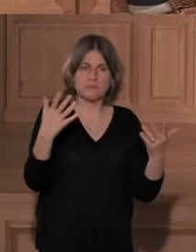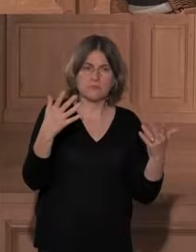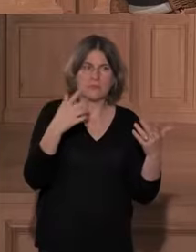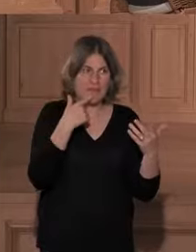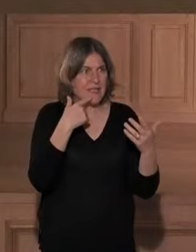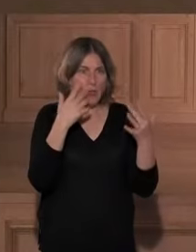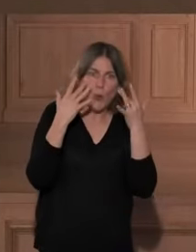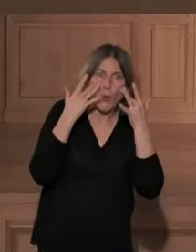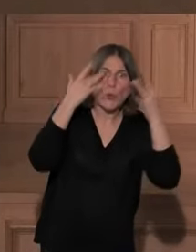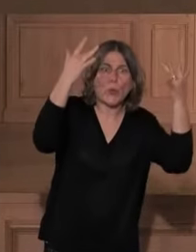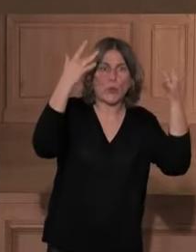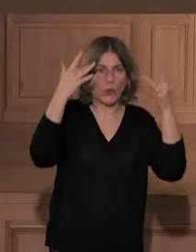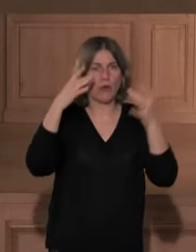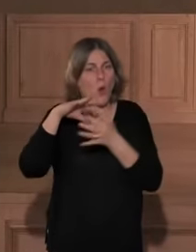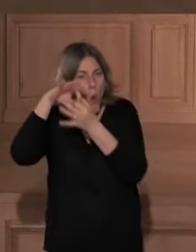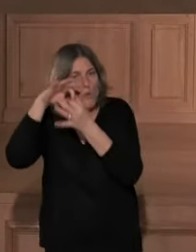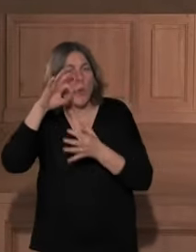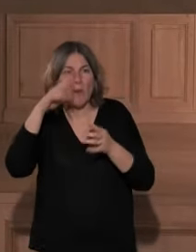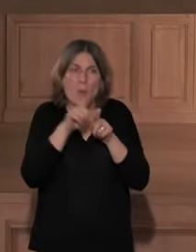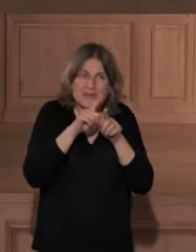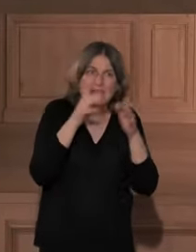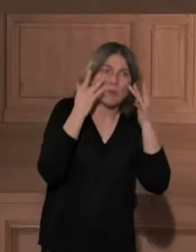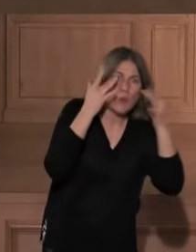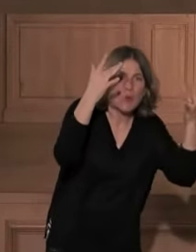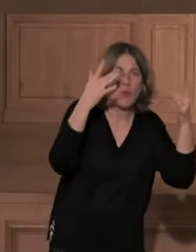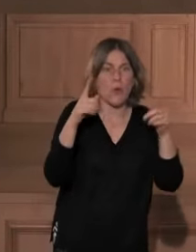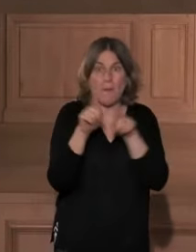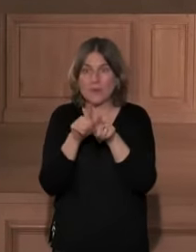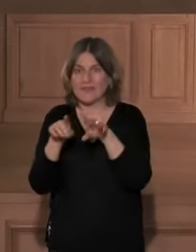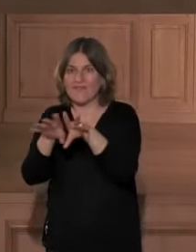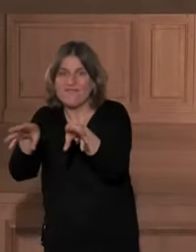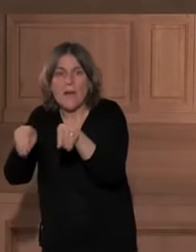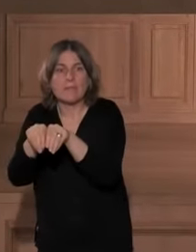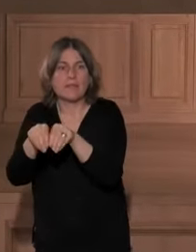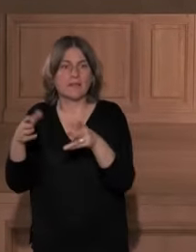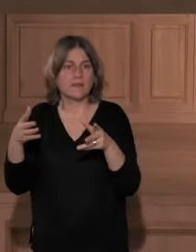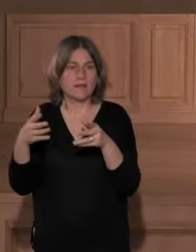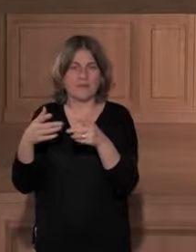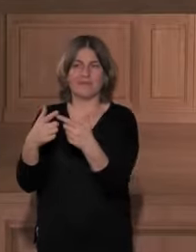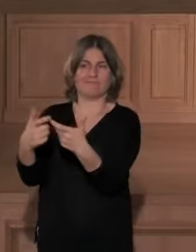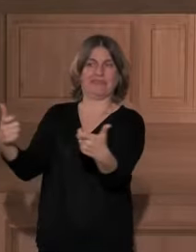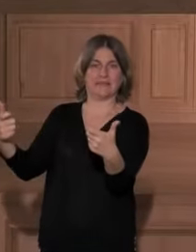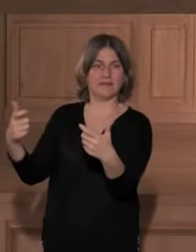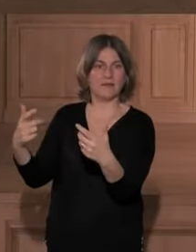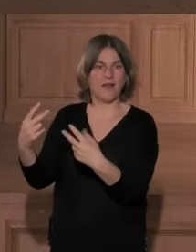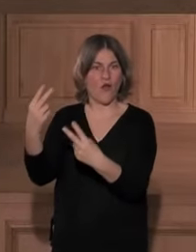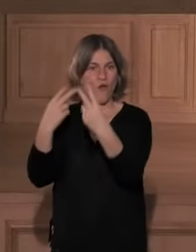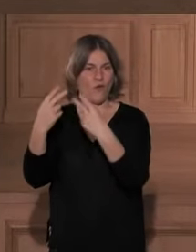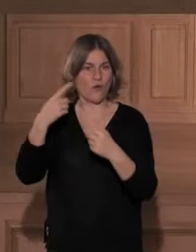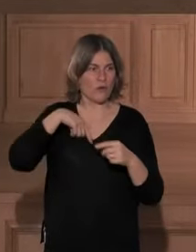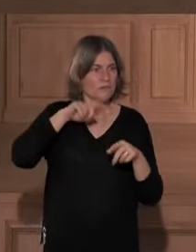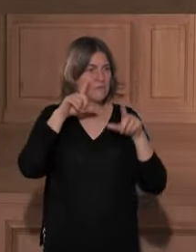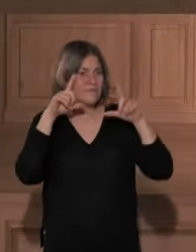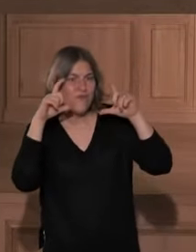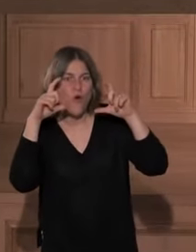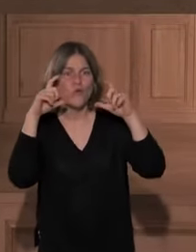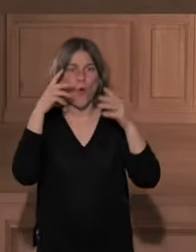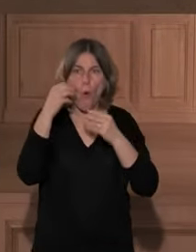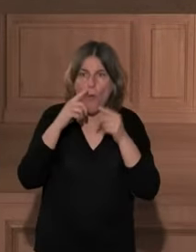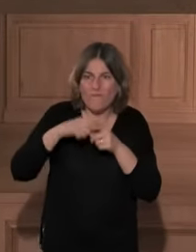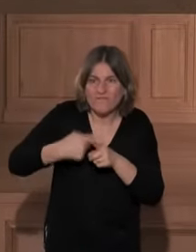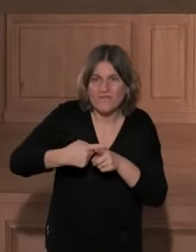donc... C'est important, les familles, quand ils voient des images, parce qu'on est très film, hein, en dehors d'hors normes, vous